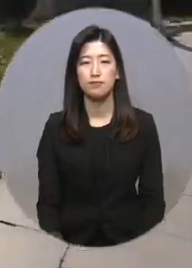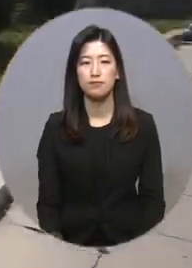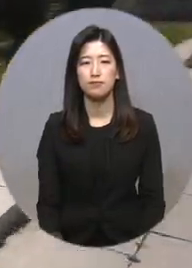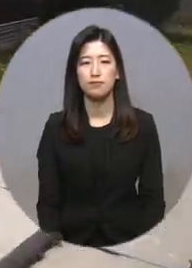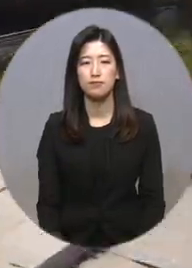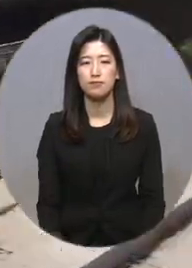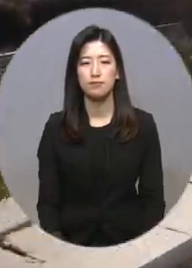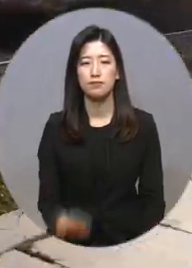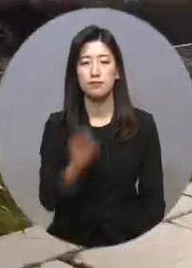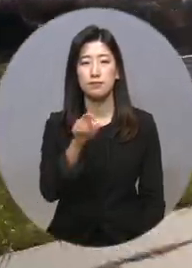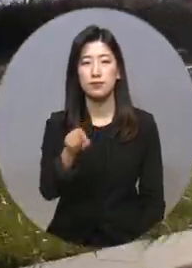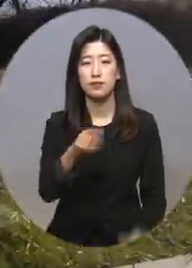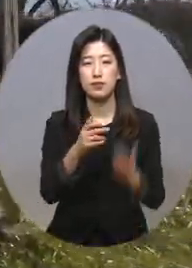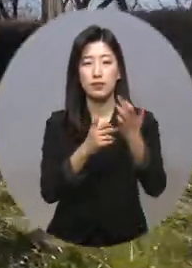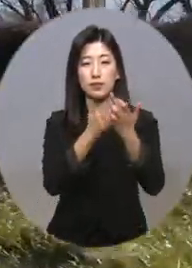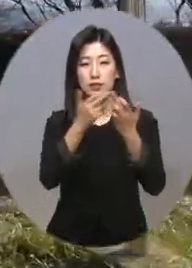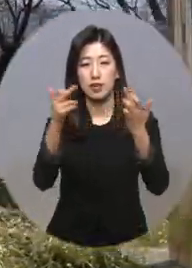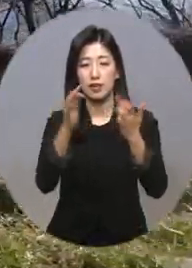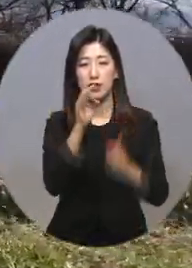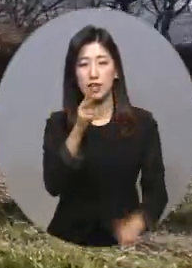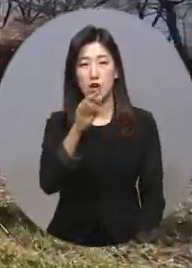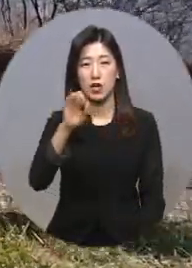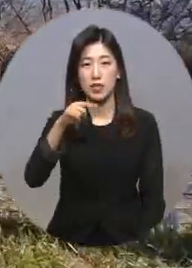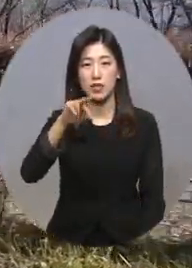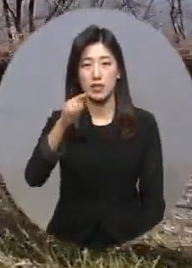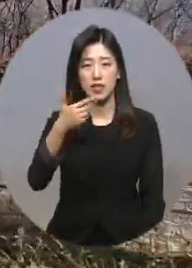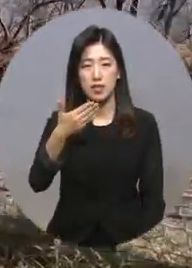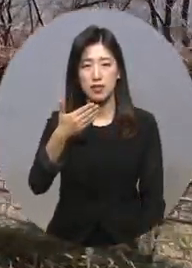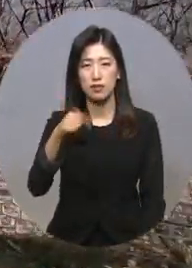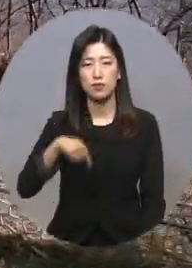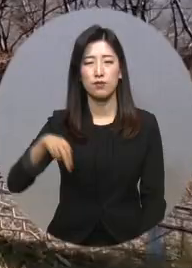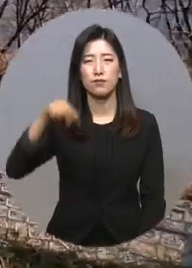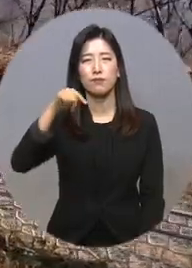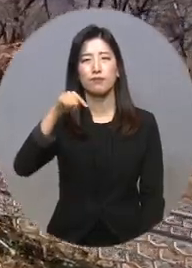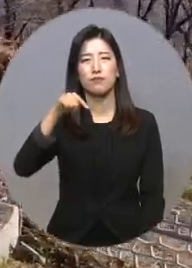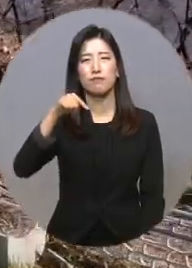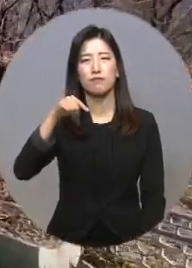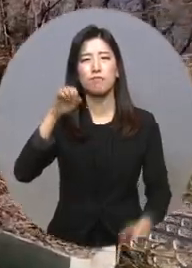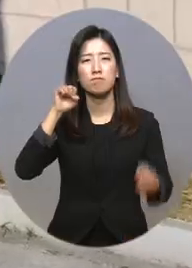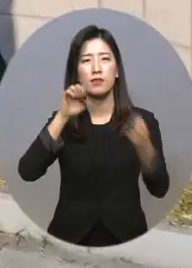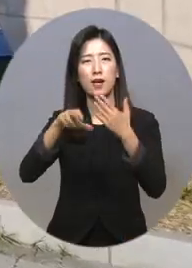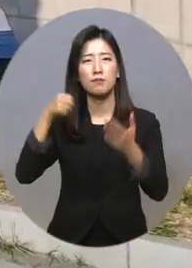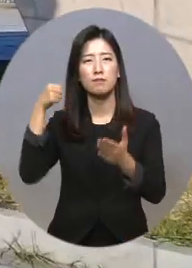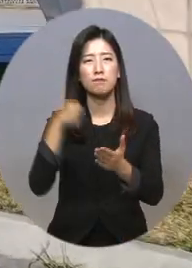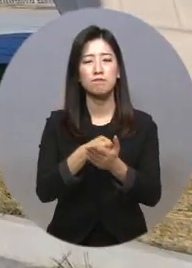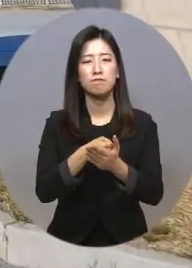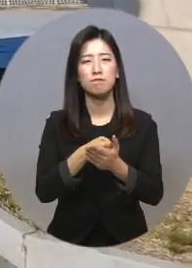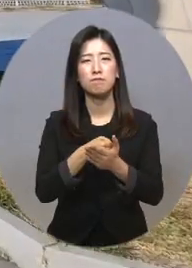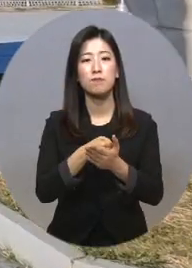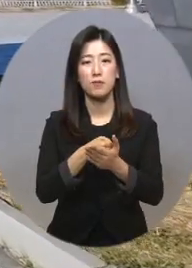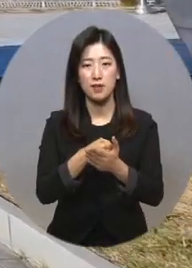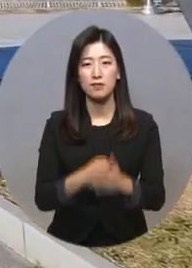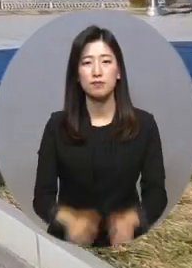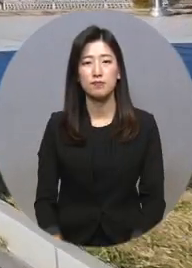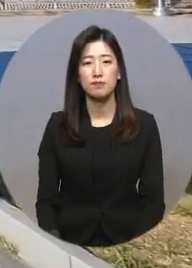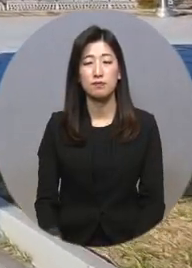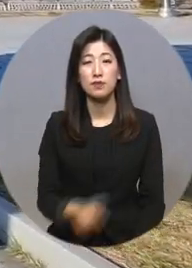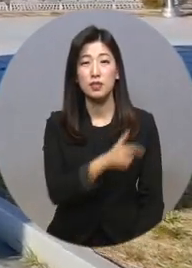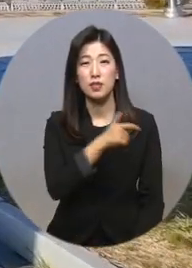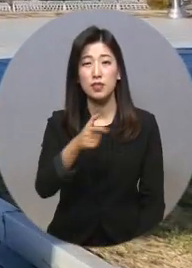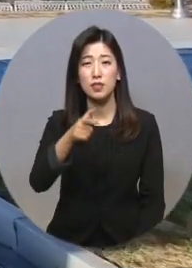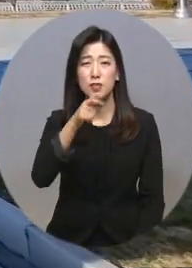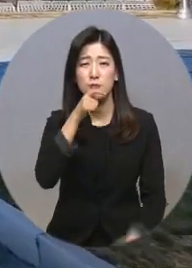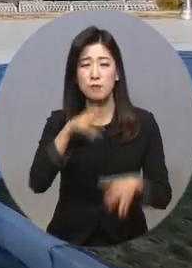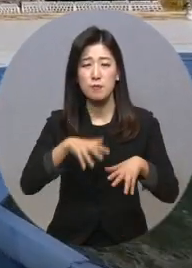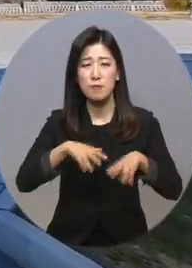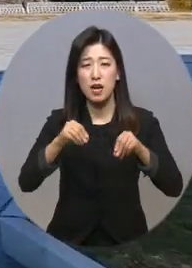영험한 산, 친절한 산 영인산에서 그 해답을 찾은 것으로 보였습니다. 큰 감흥처럼 바짝